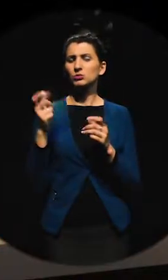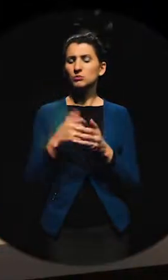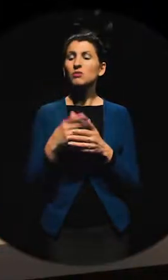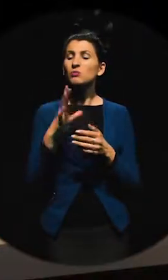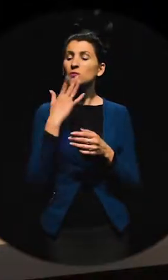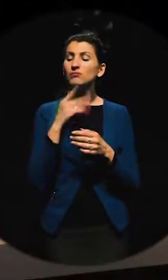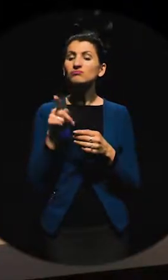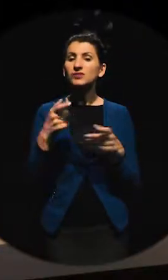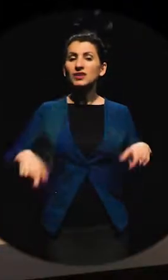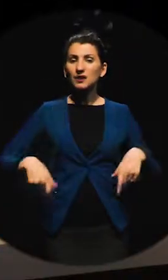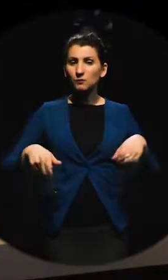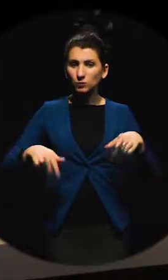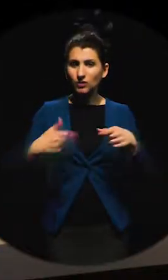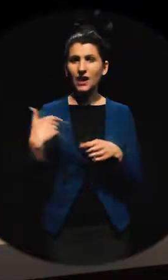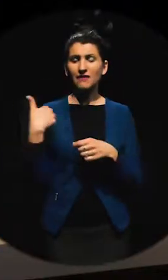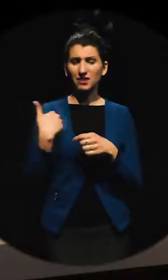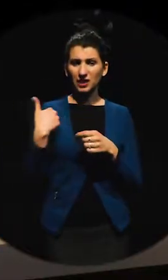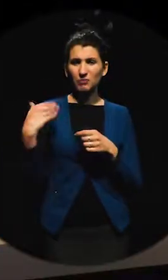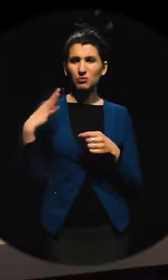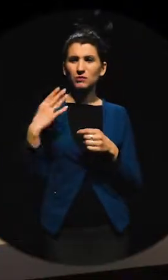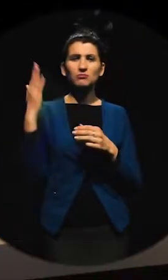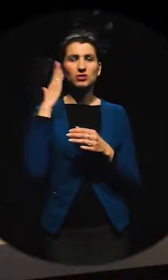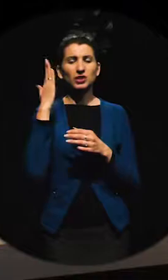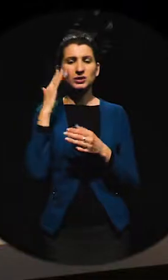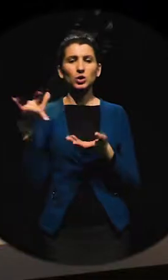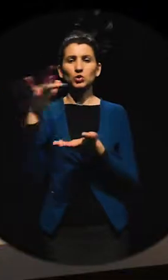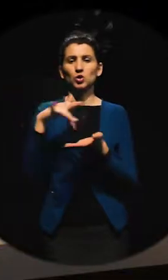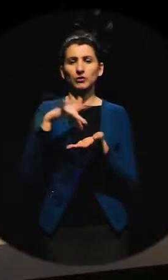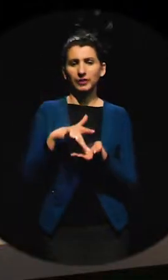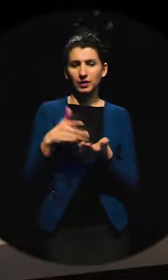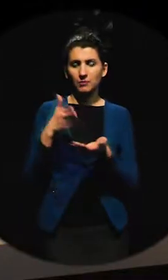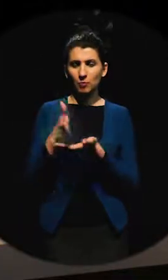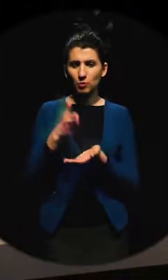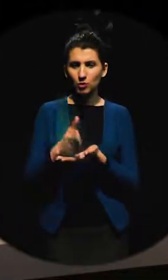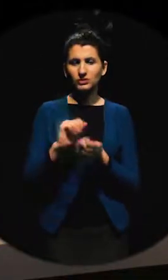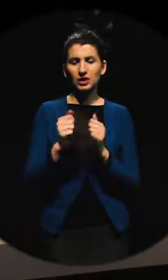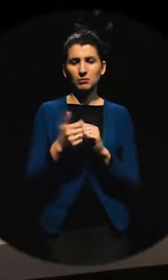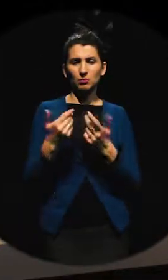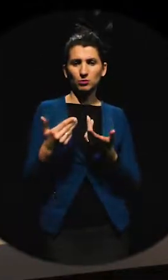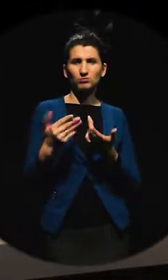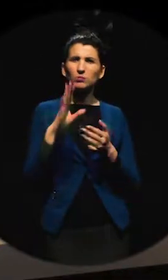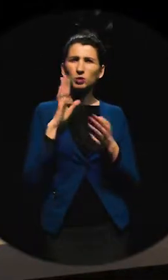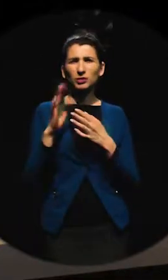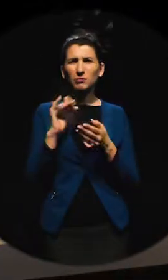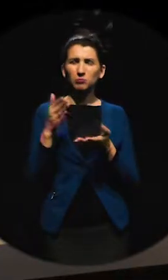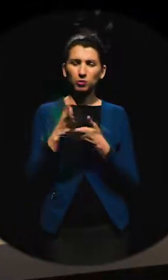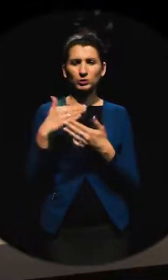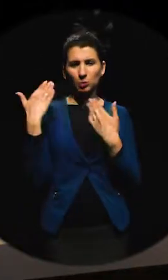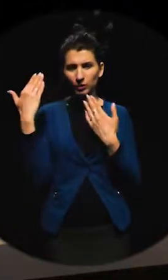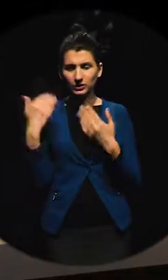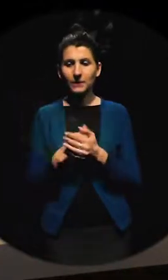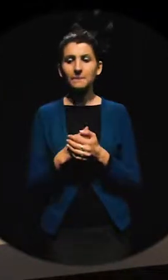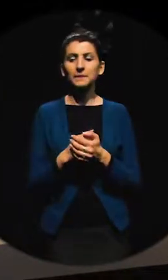były częstokroć w Wielkiej Brytanii mieszkańcami ośrodków, domów pomocy, takich odpowiedników domów pomocy społecznej, to